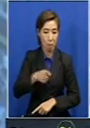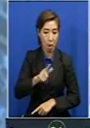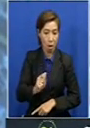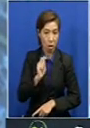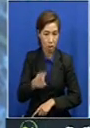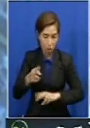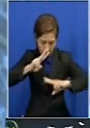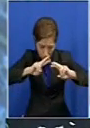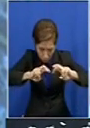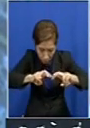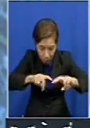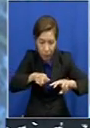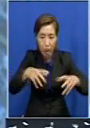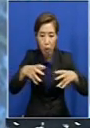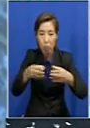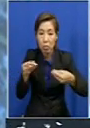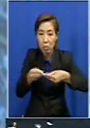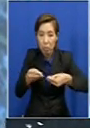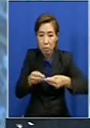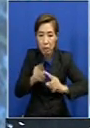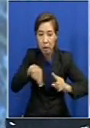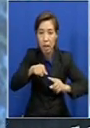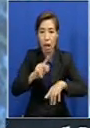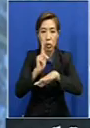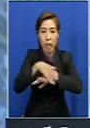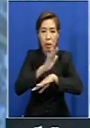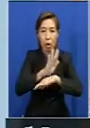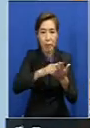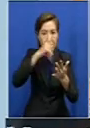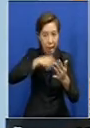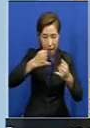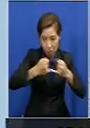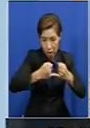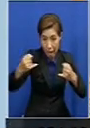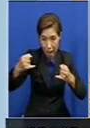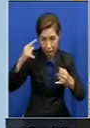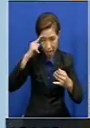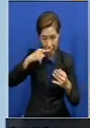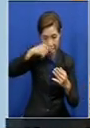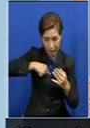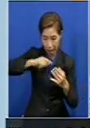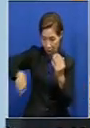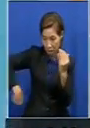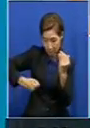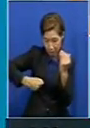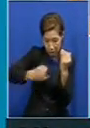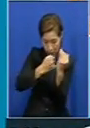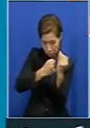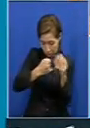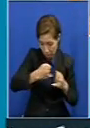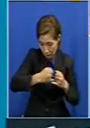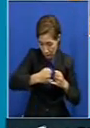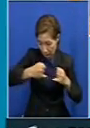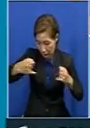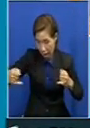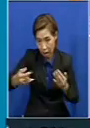กลุ่มนี้จะใช้สัญญาณเน็ตของไทยแล้วมีการลากสายสัญญาณข้ามแดนด้วยคือไปตั้งฐานเอาไว้อยู่ที่ประเทศ